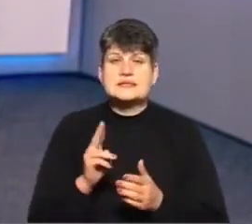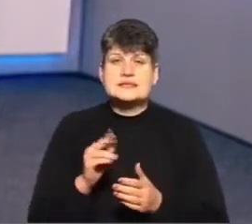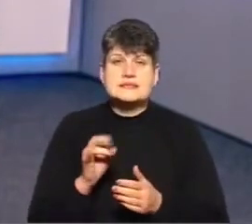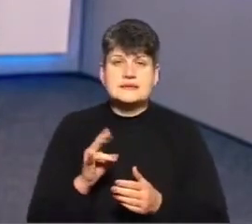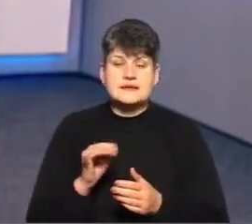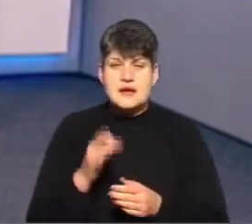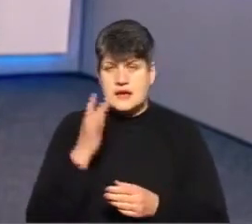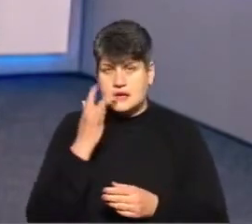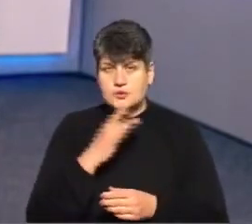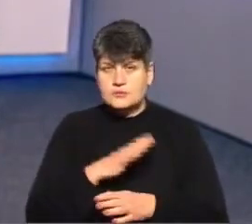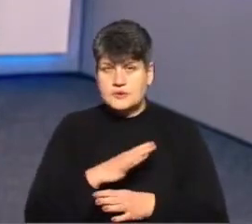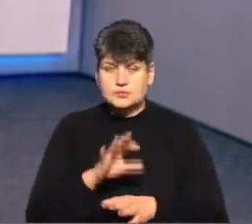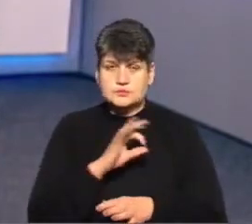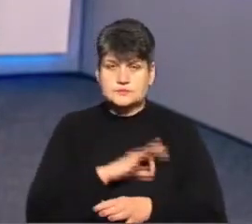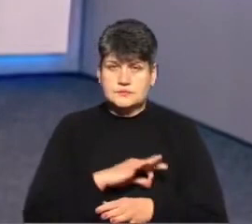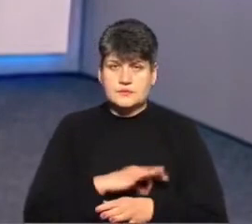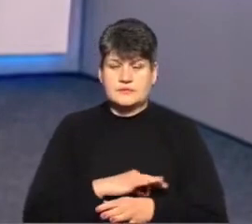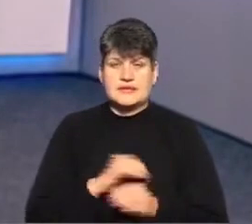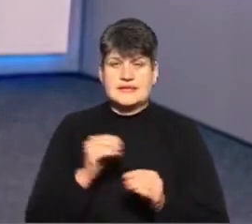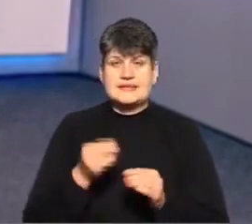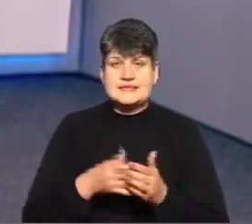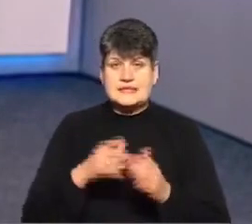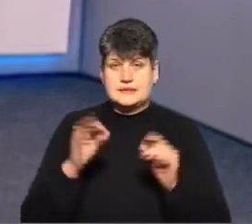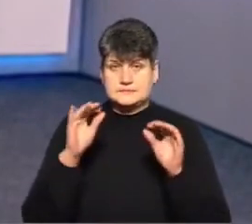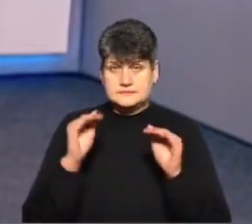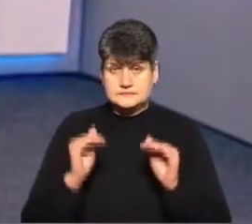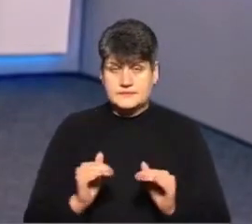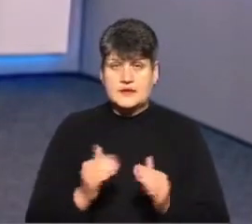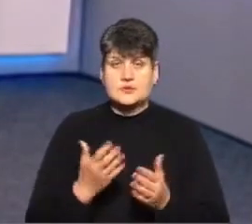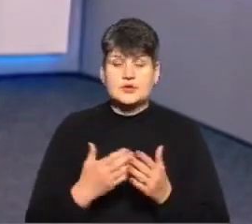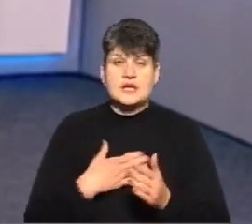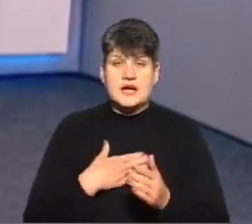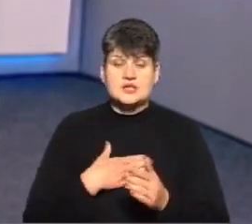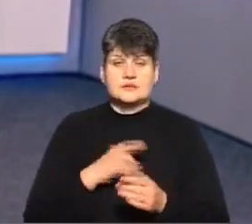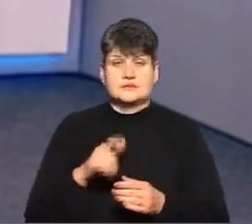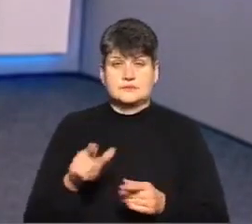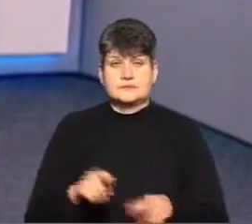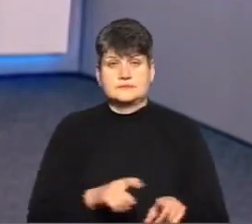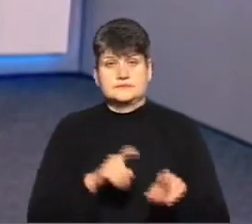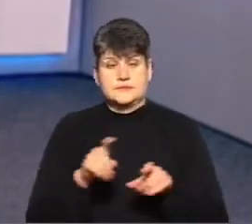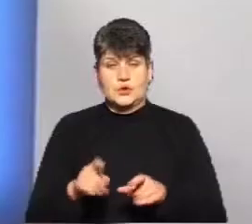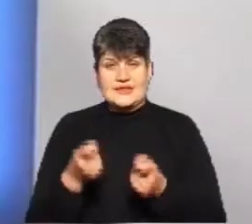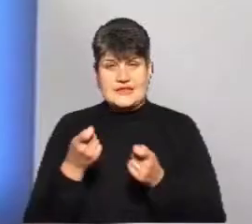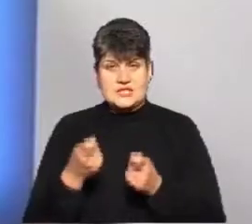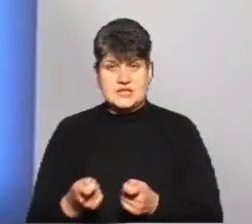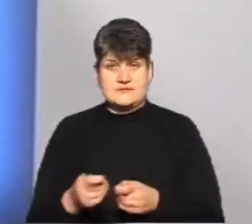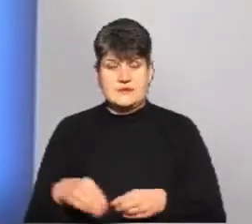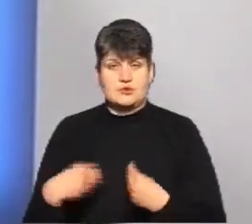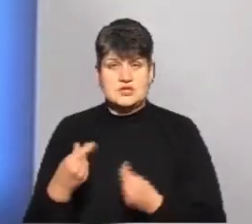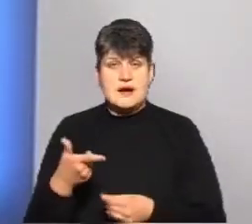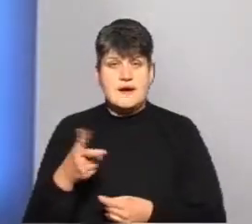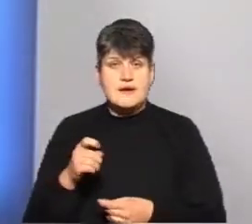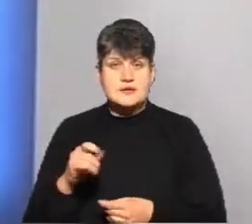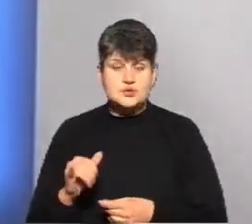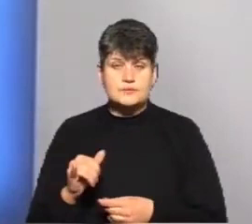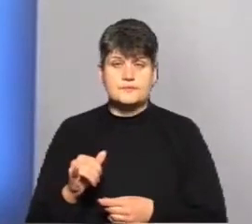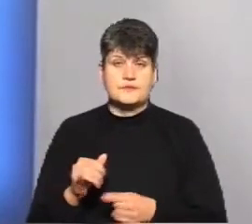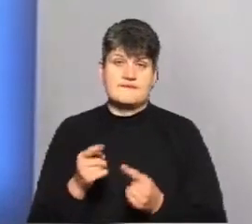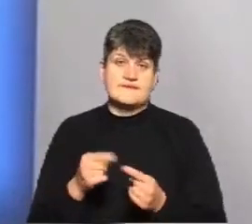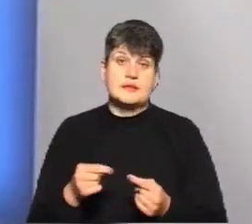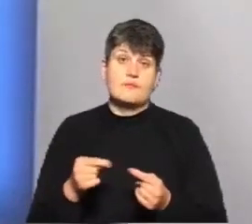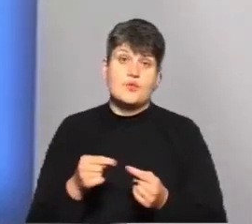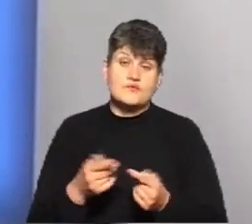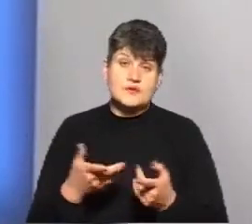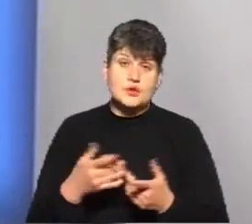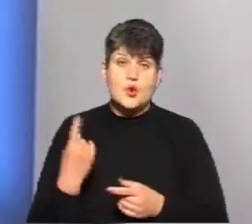ціна. Якщо б наші споживачі почали більше переходити до дешевших постачальників газу, відповідно,